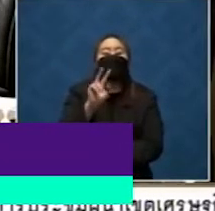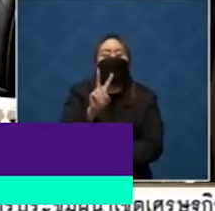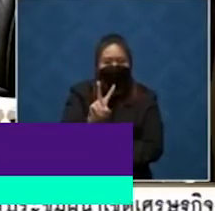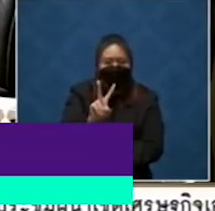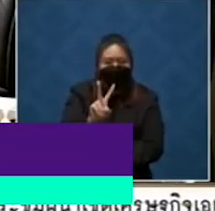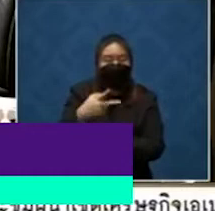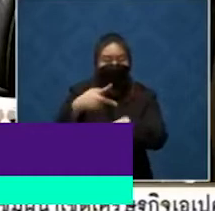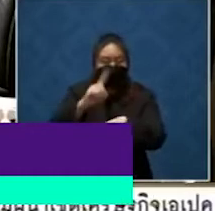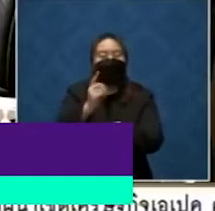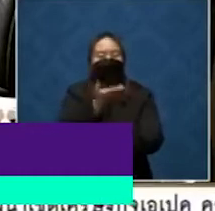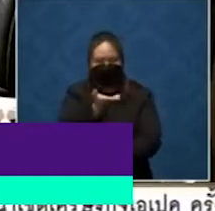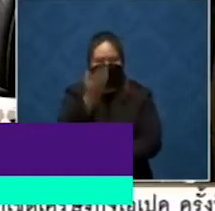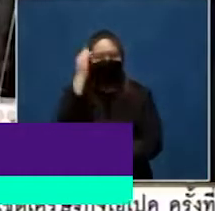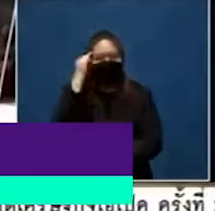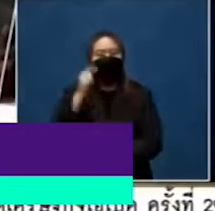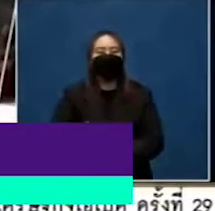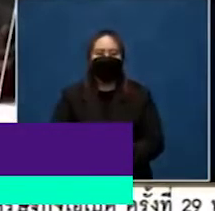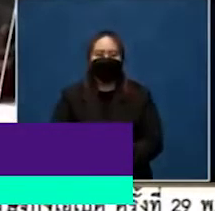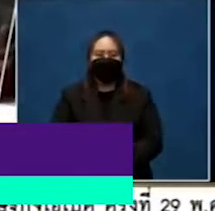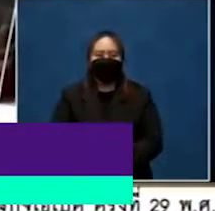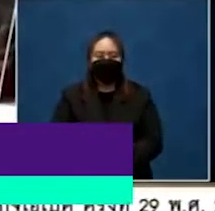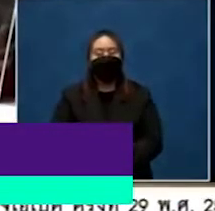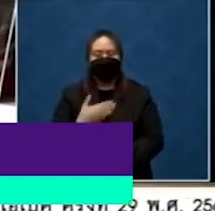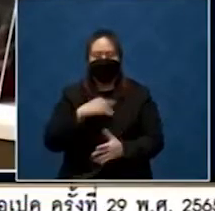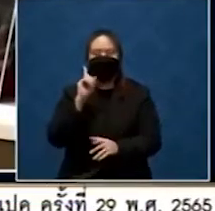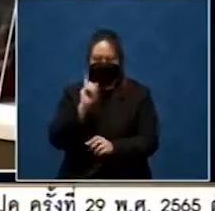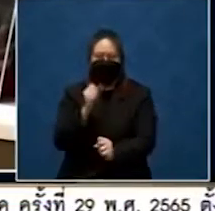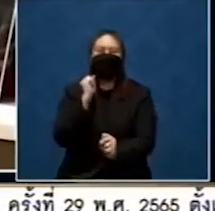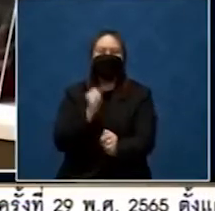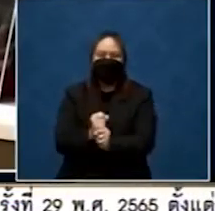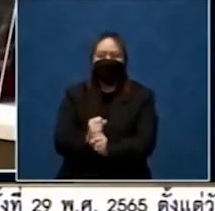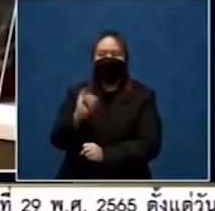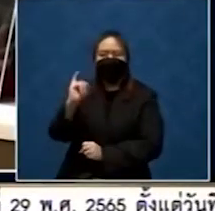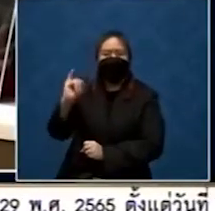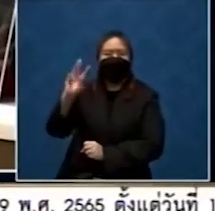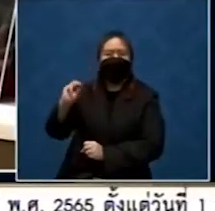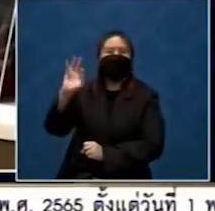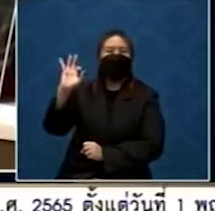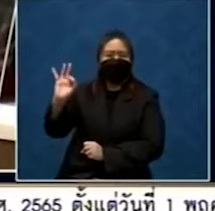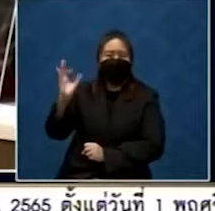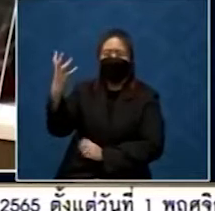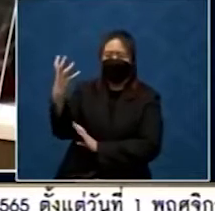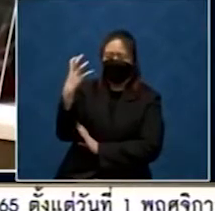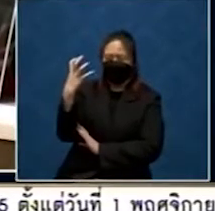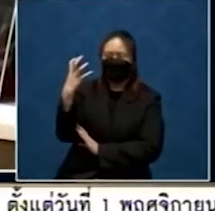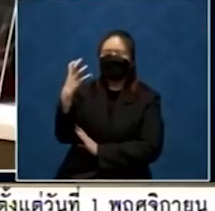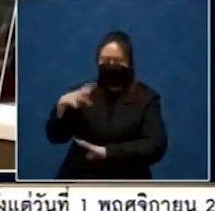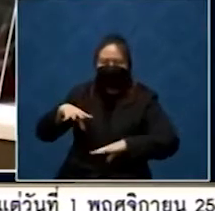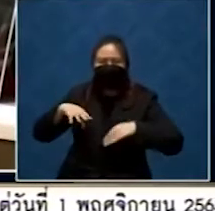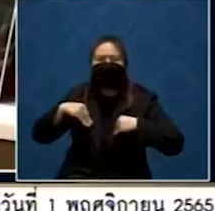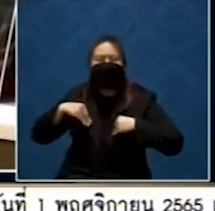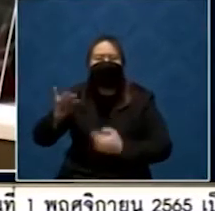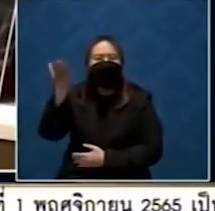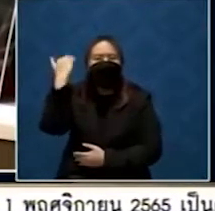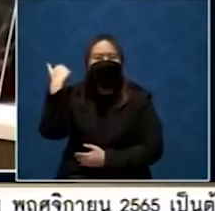จะรู้จักดีเมื่อเราต้องปฏิบัติตาม IMF ซึ่งขณะนั้นเนี่ยเป็นที่รู้จักกันดีว่าเป็นมีก